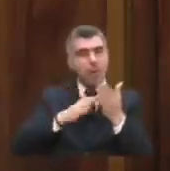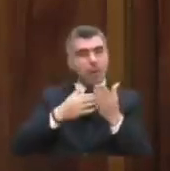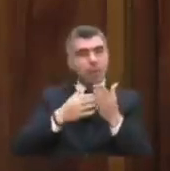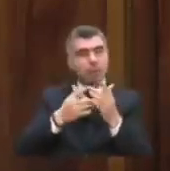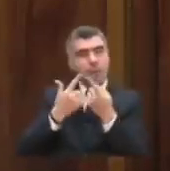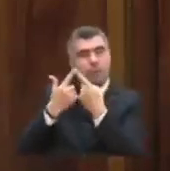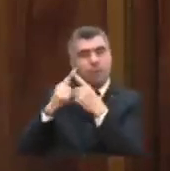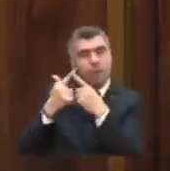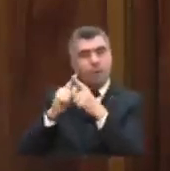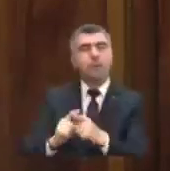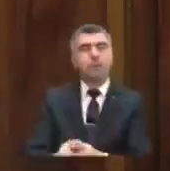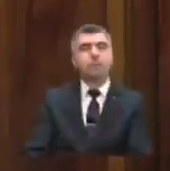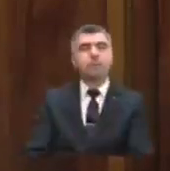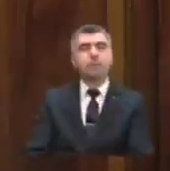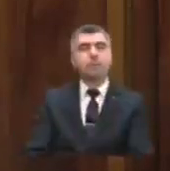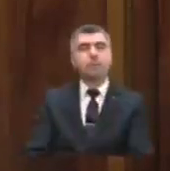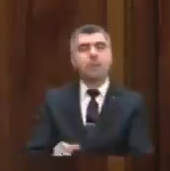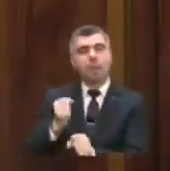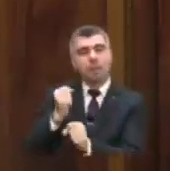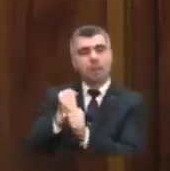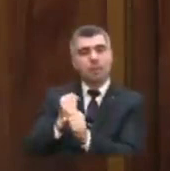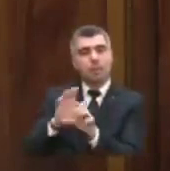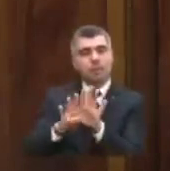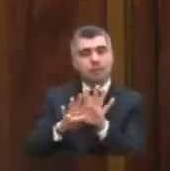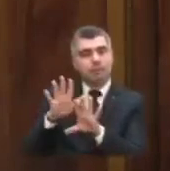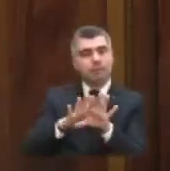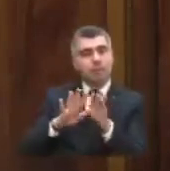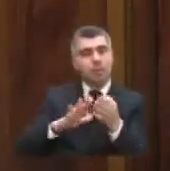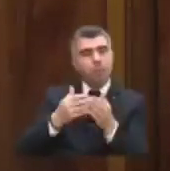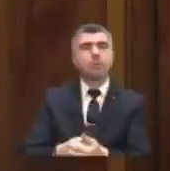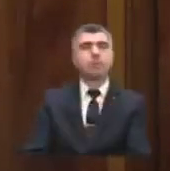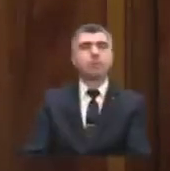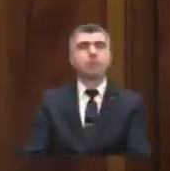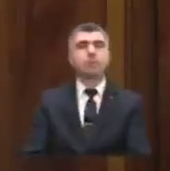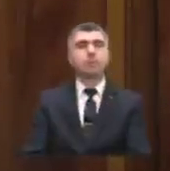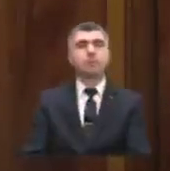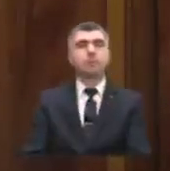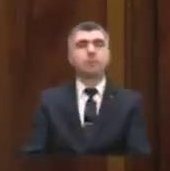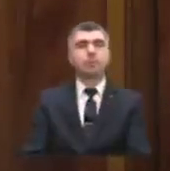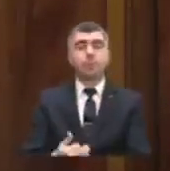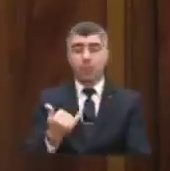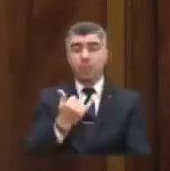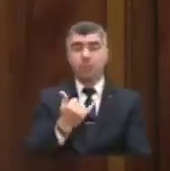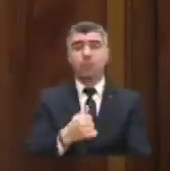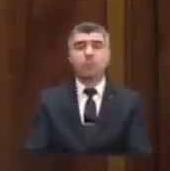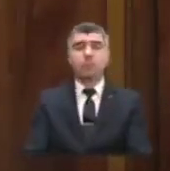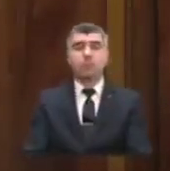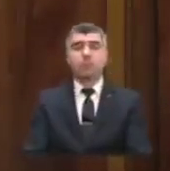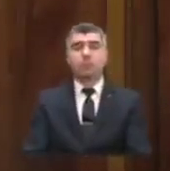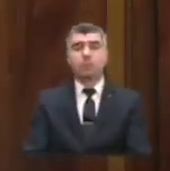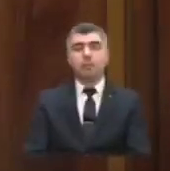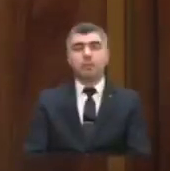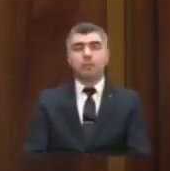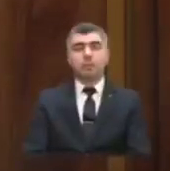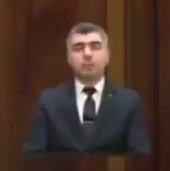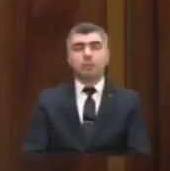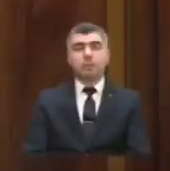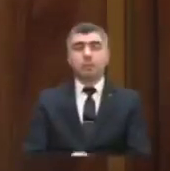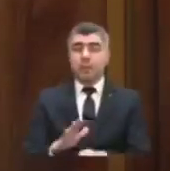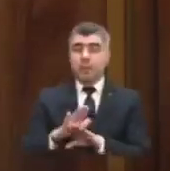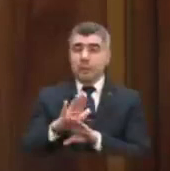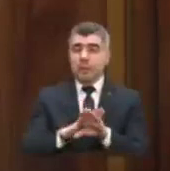ترسيخ قيم الهوية المغربية. وهدف حد ذاته مكتسب. وإذا